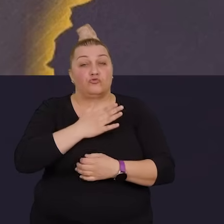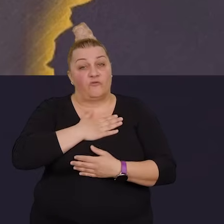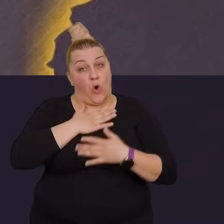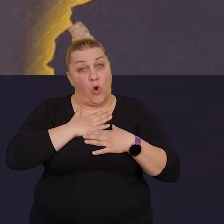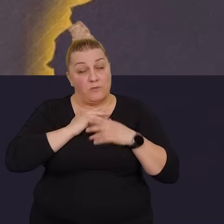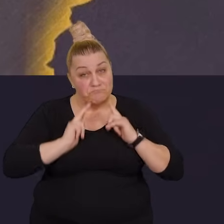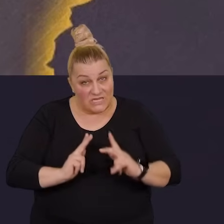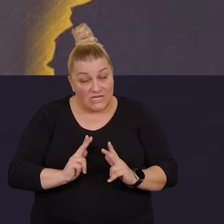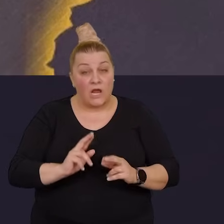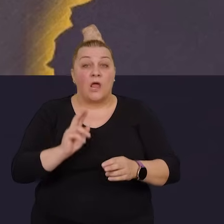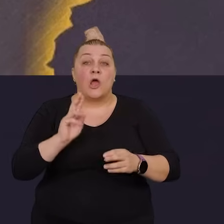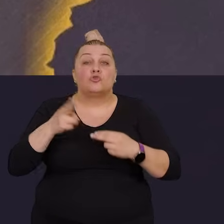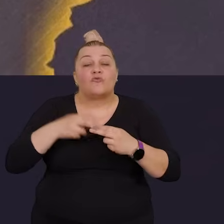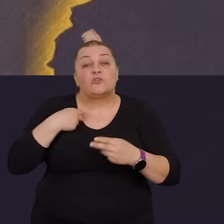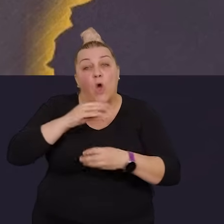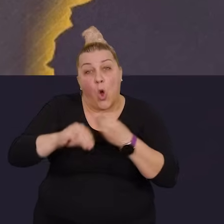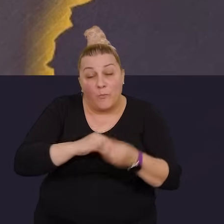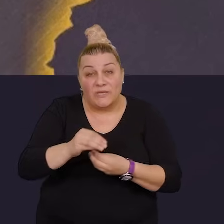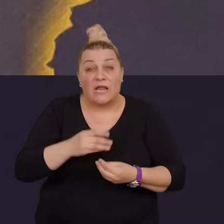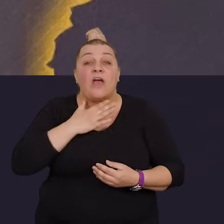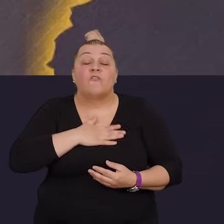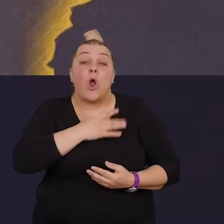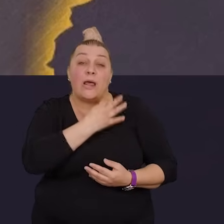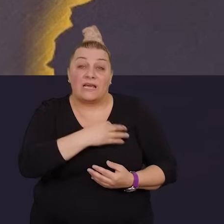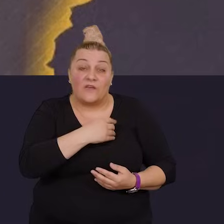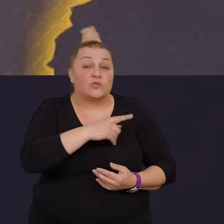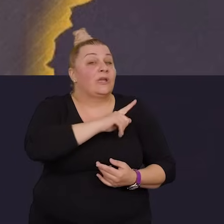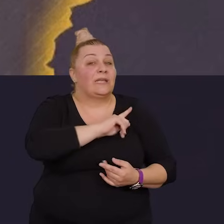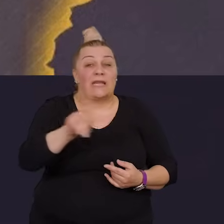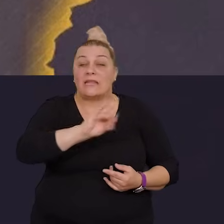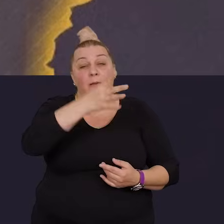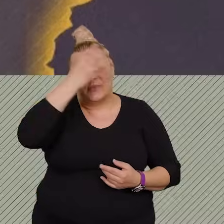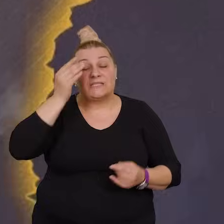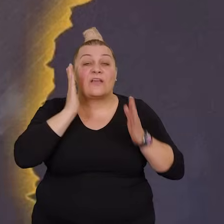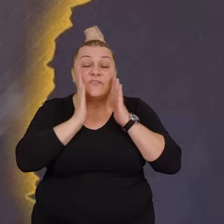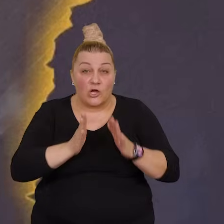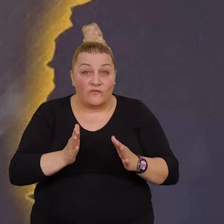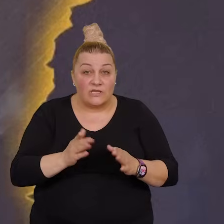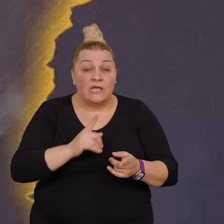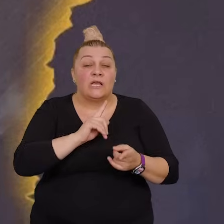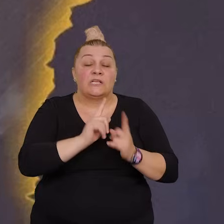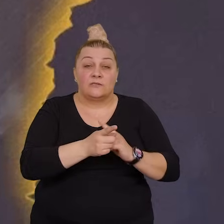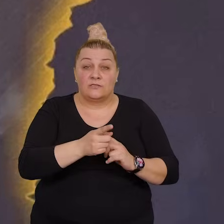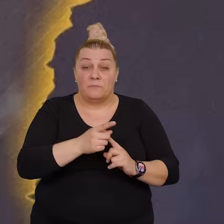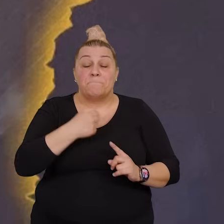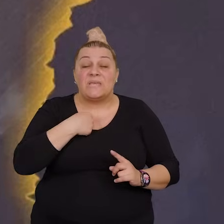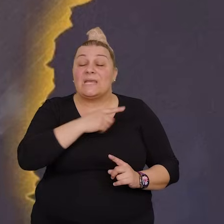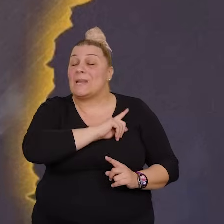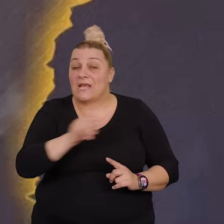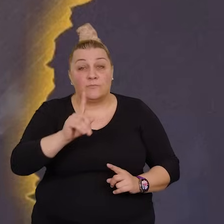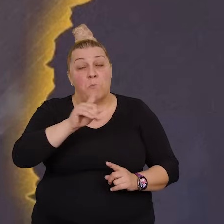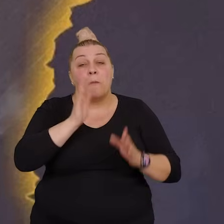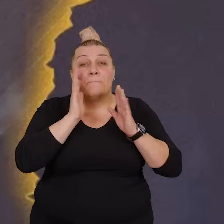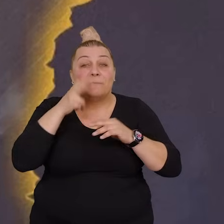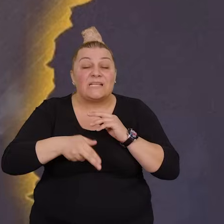vole svoju obitelj, neka budu s njima i neka vole svoju Hrvatsku i neka nikada ne prestaju u nju vjerovati. Znate, jer mi ne smijemo prestati vjerovati u našu jedinu